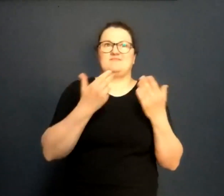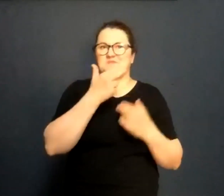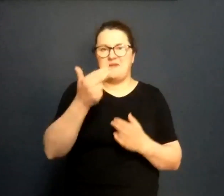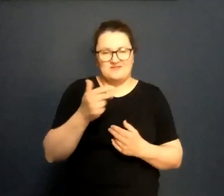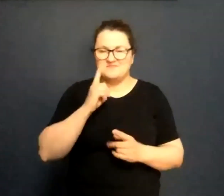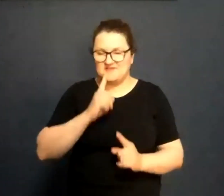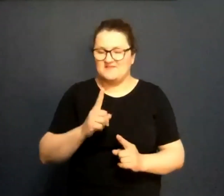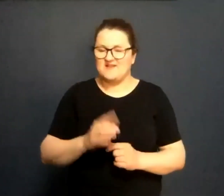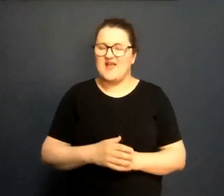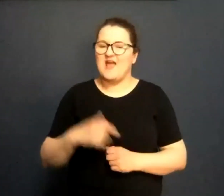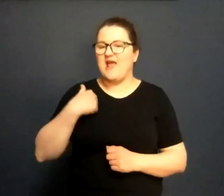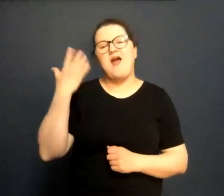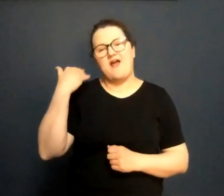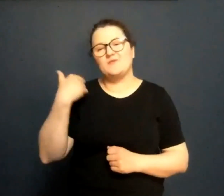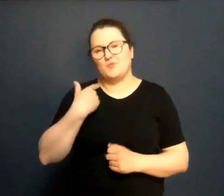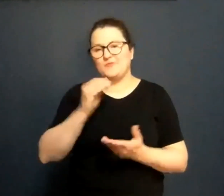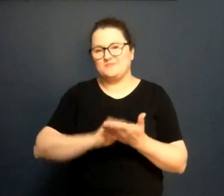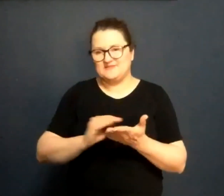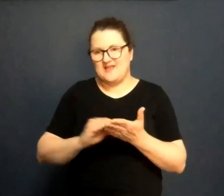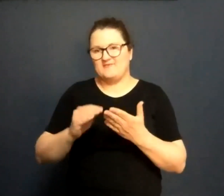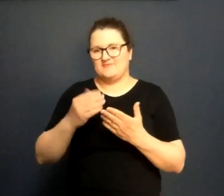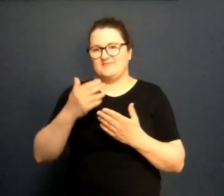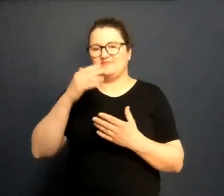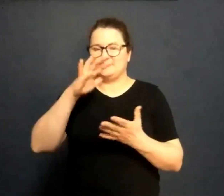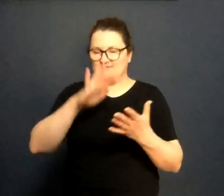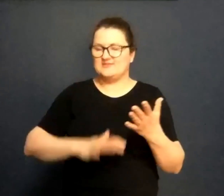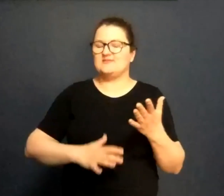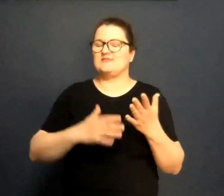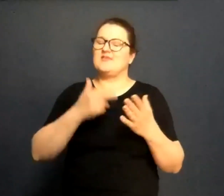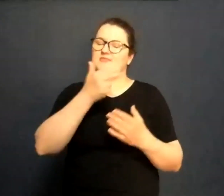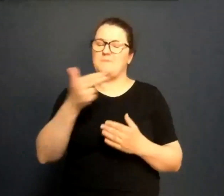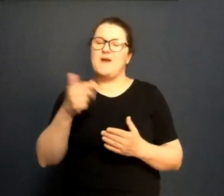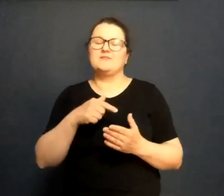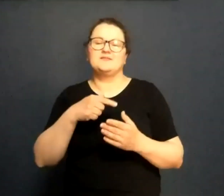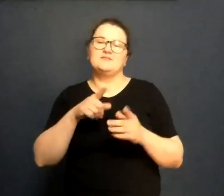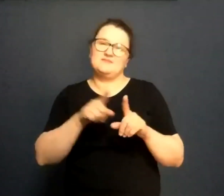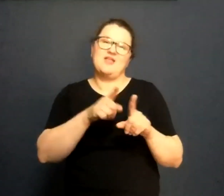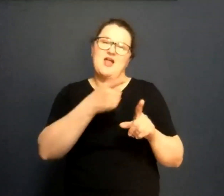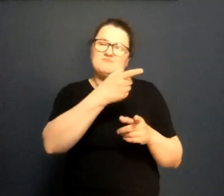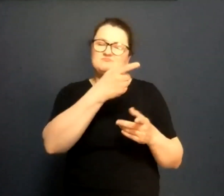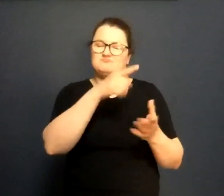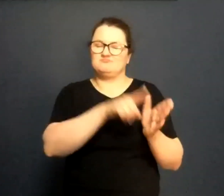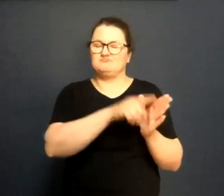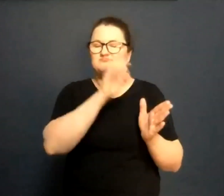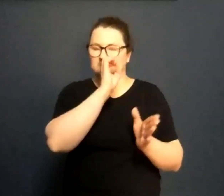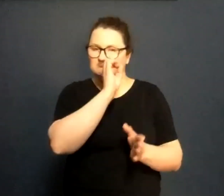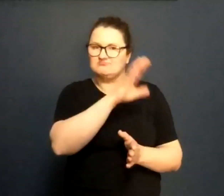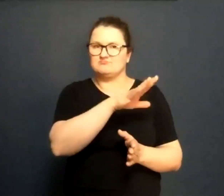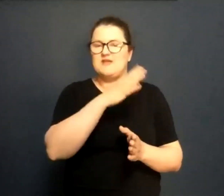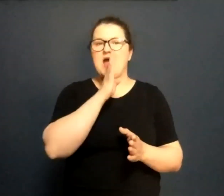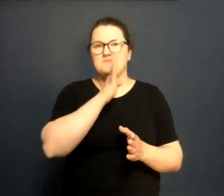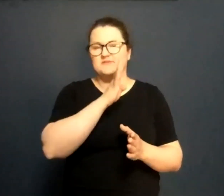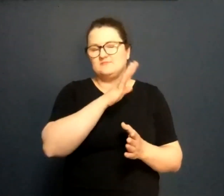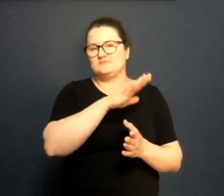Kiedyś przypisałam tekst na ten temat do zachodniego czasopisma i oni byli po prostu, przyjęli tekst od razu z racji tego